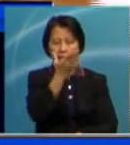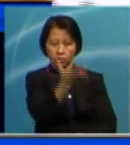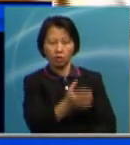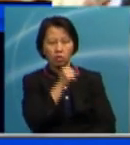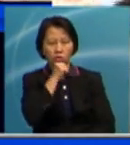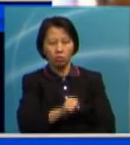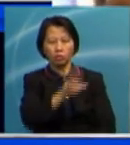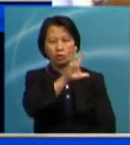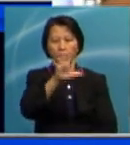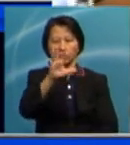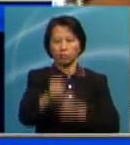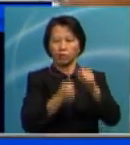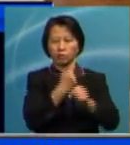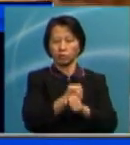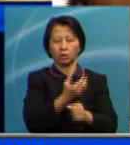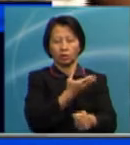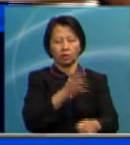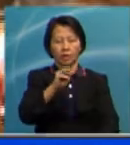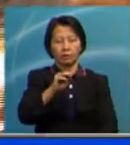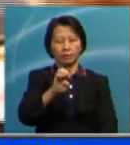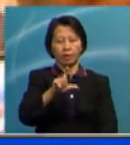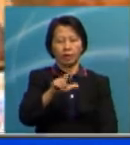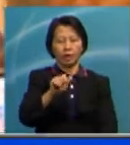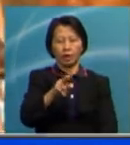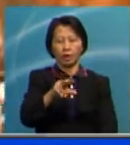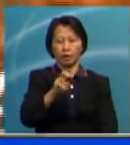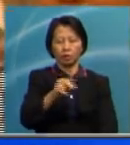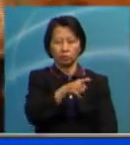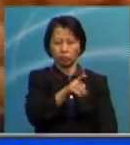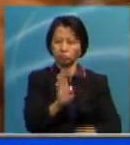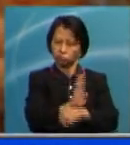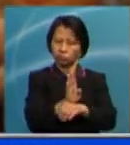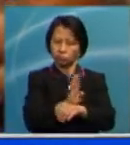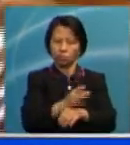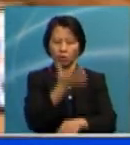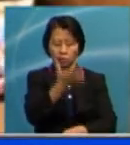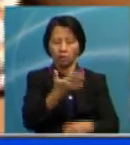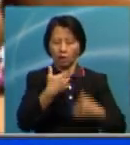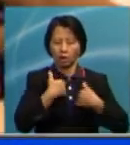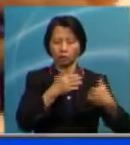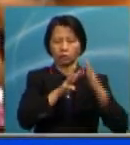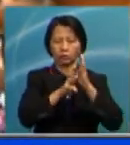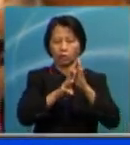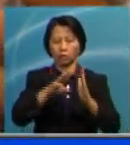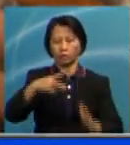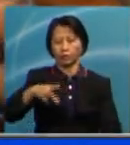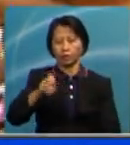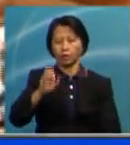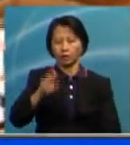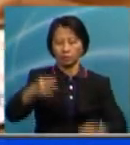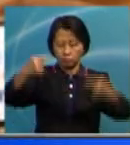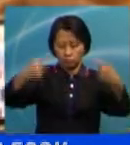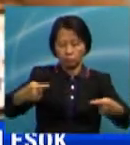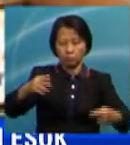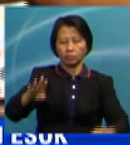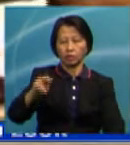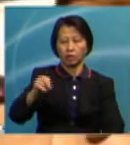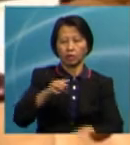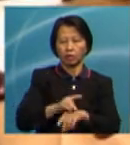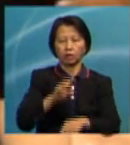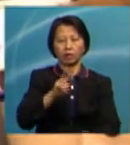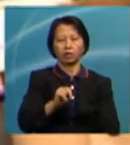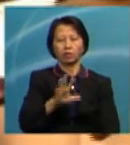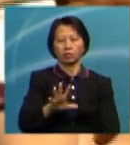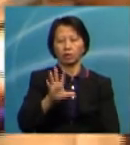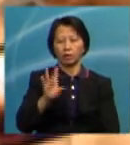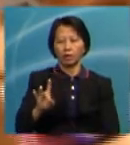55 tahun berketurunan melanau merupakan seorang Usahawan Abdul Jalil juga pernah mewakili PKR bagi menentang BN di